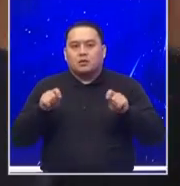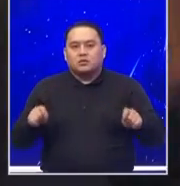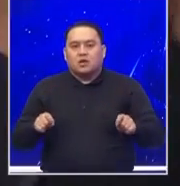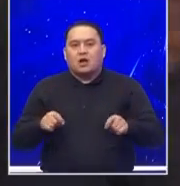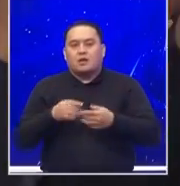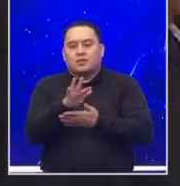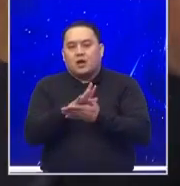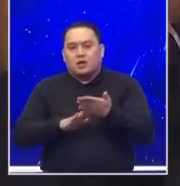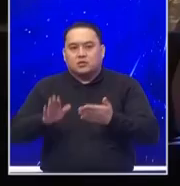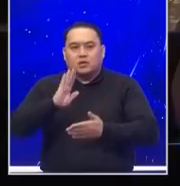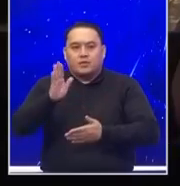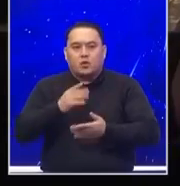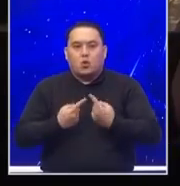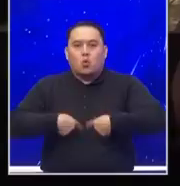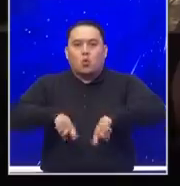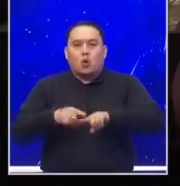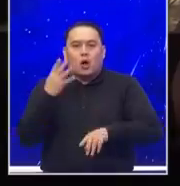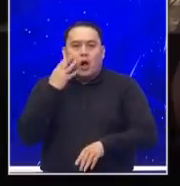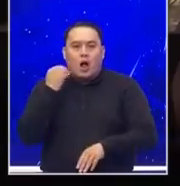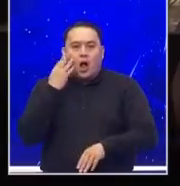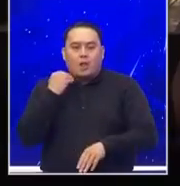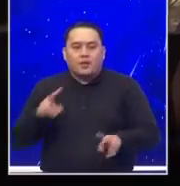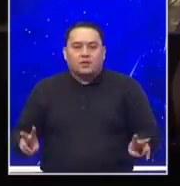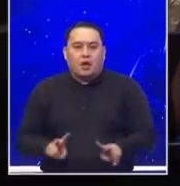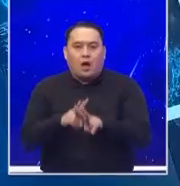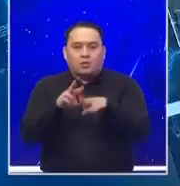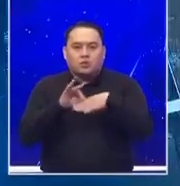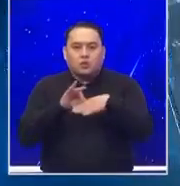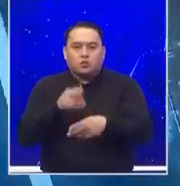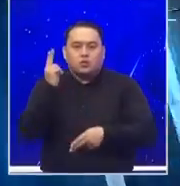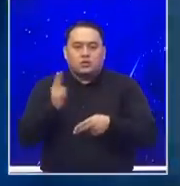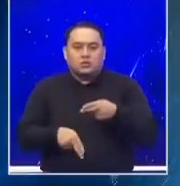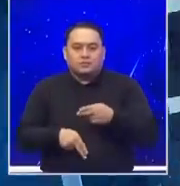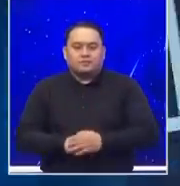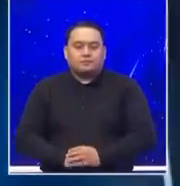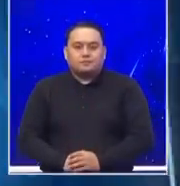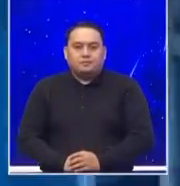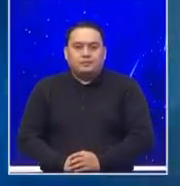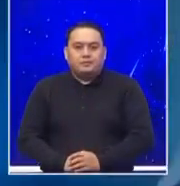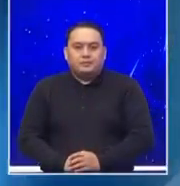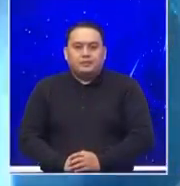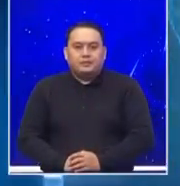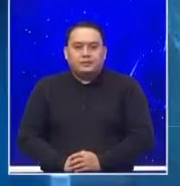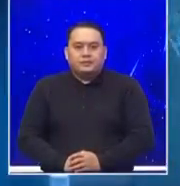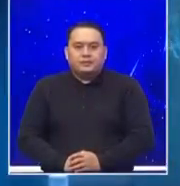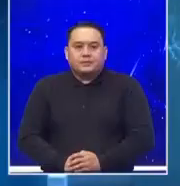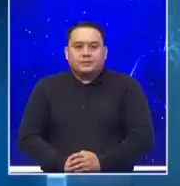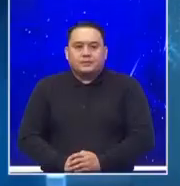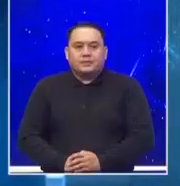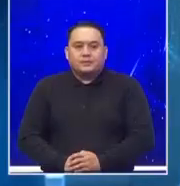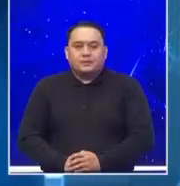өңірлерінде жалғасады. Қорытынды жиындар Алматы мен ел астанасында өтеді. Меруерт Қыдырбайқызы, Нұржан Мұқанов, Жетісу